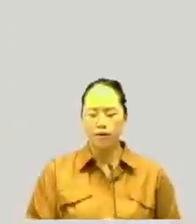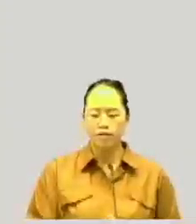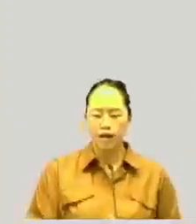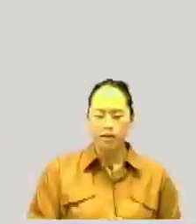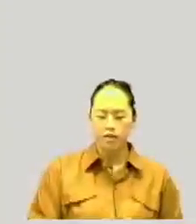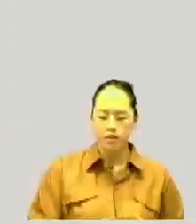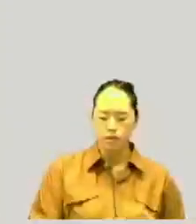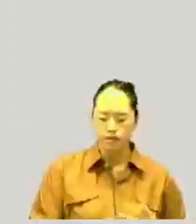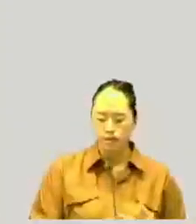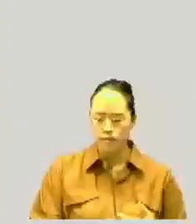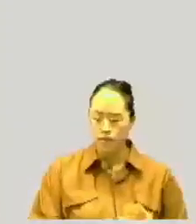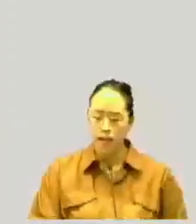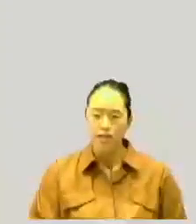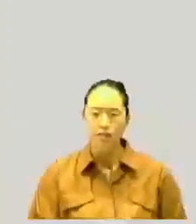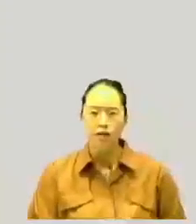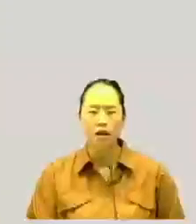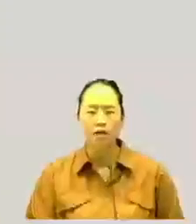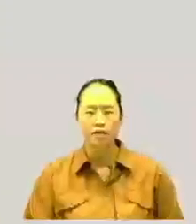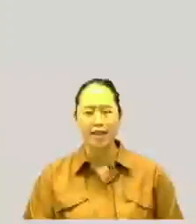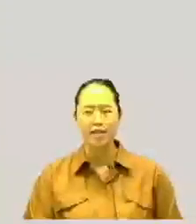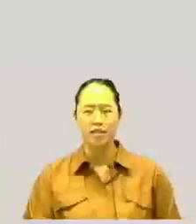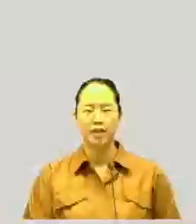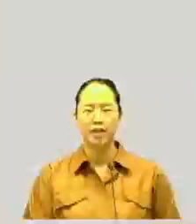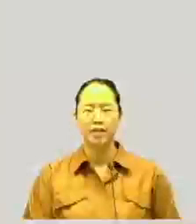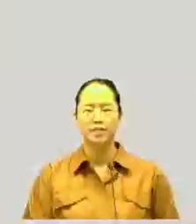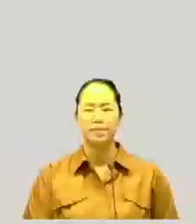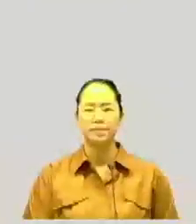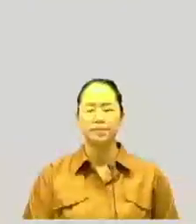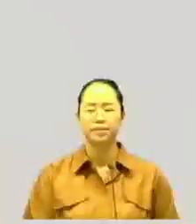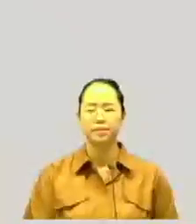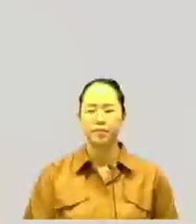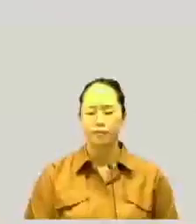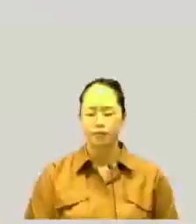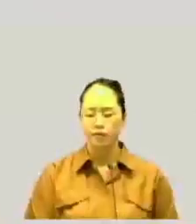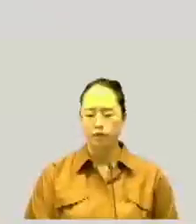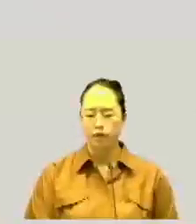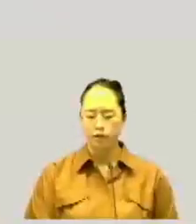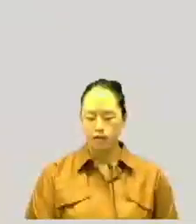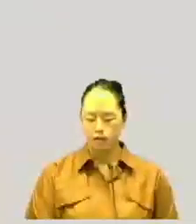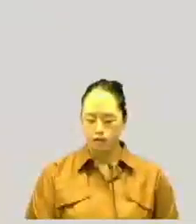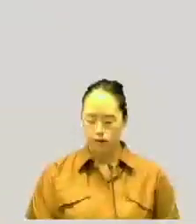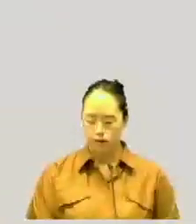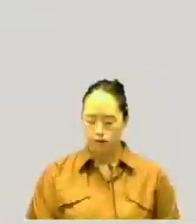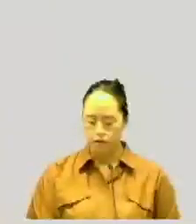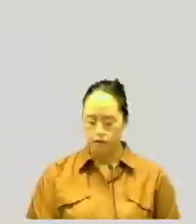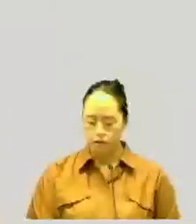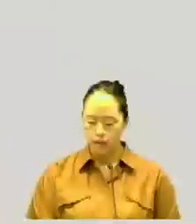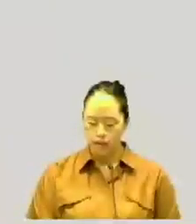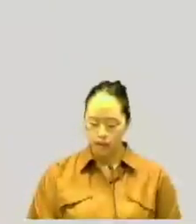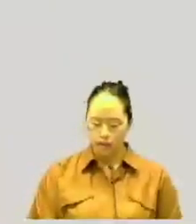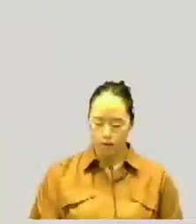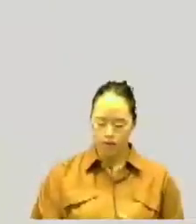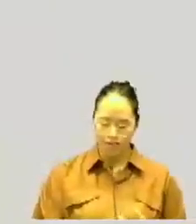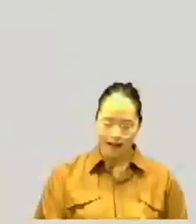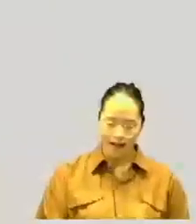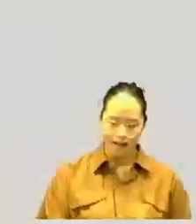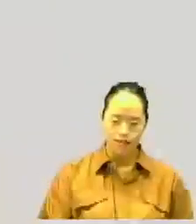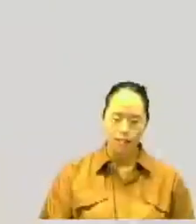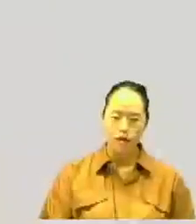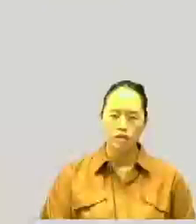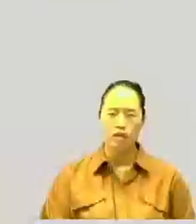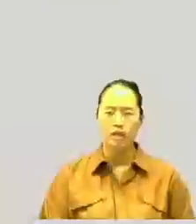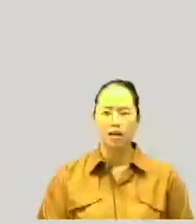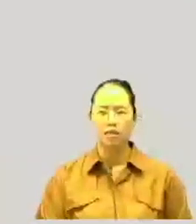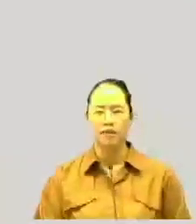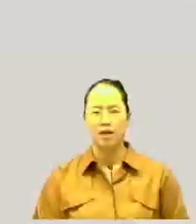们也可以，这也没有任何的问题。然而呢，他却给了我们机会，让我们和他一起对话的机会。在这里我们能